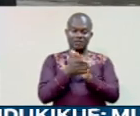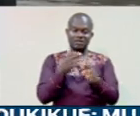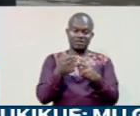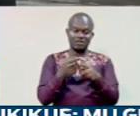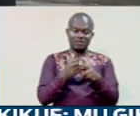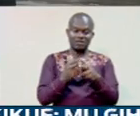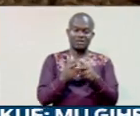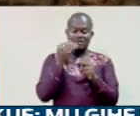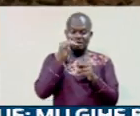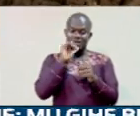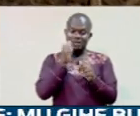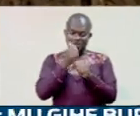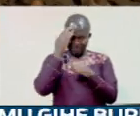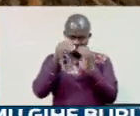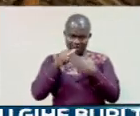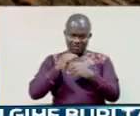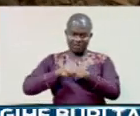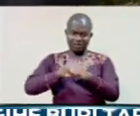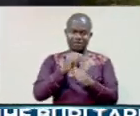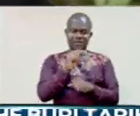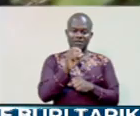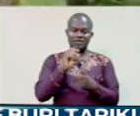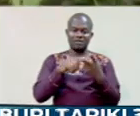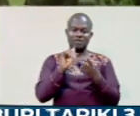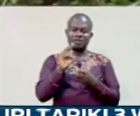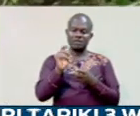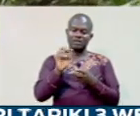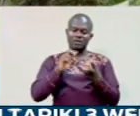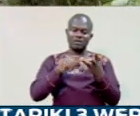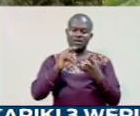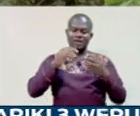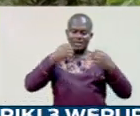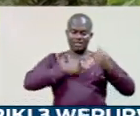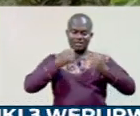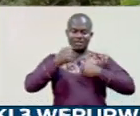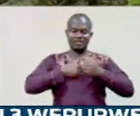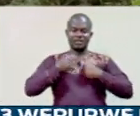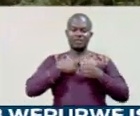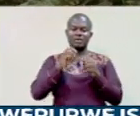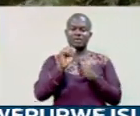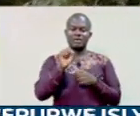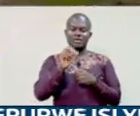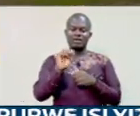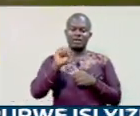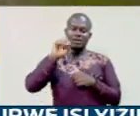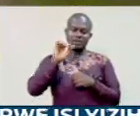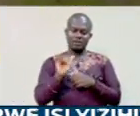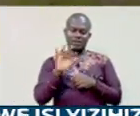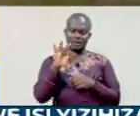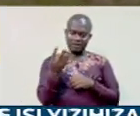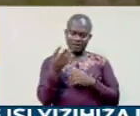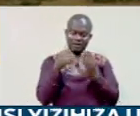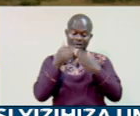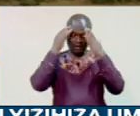zishobora kuzimira niba nta gikozwe ngo zibungabunge, zirimo inzovu, inkura, ingagi, impundu n'imisambi. Naho ku rutonde rwa kabiri rw'ibiza ku isonga mu